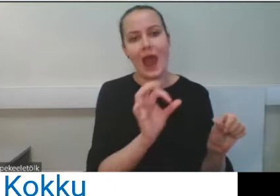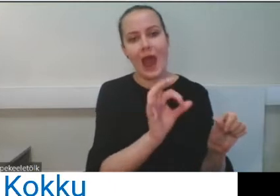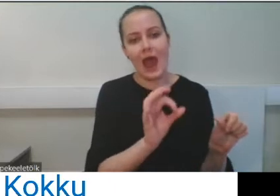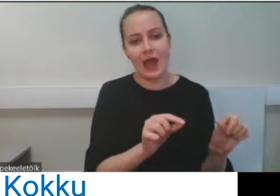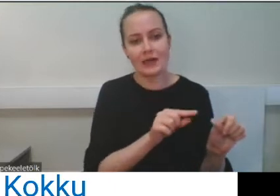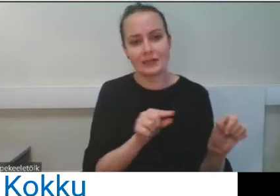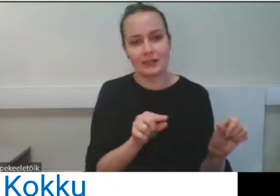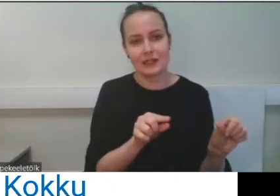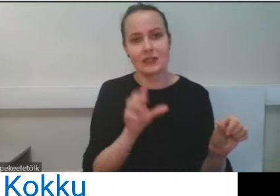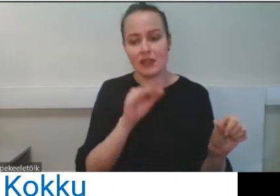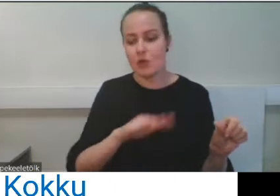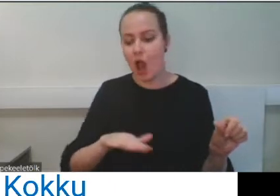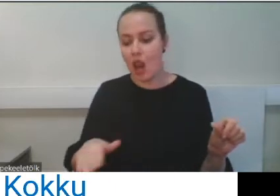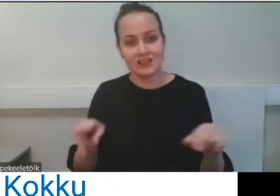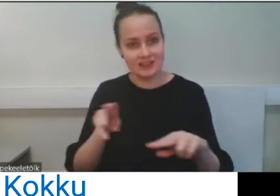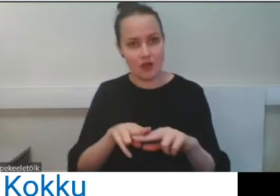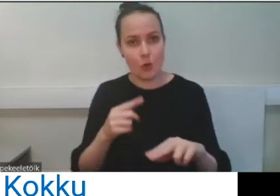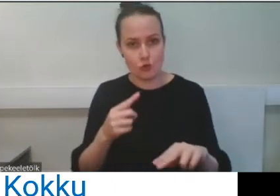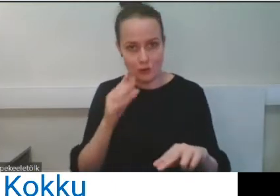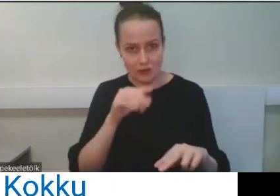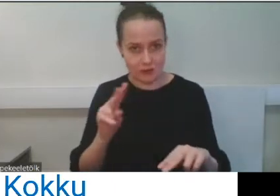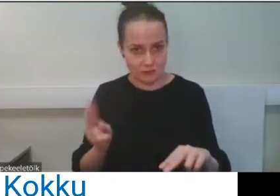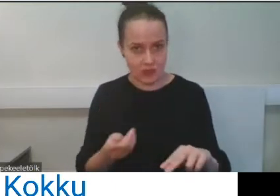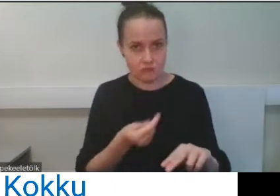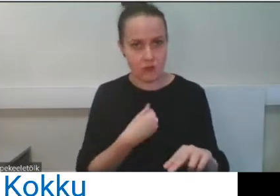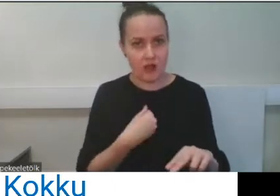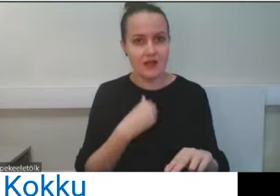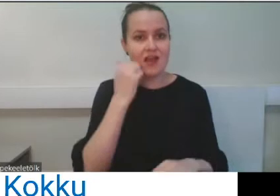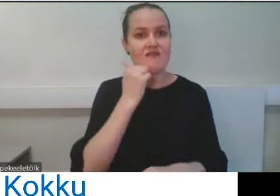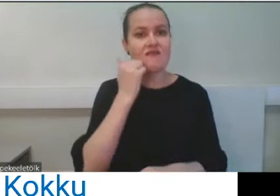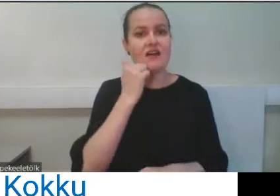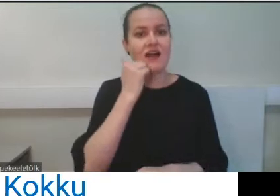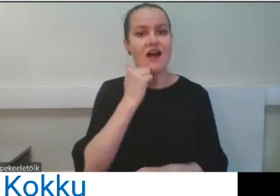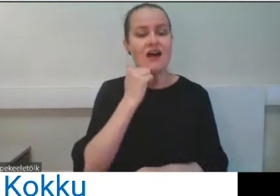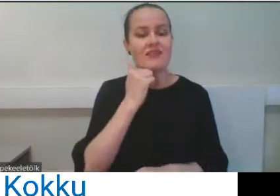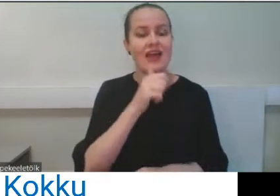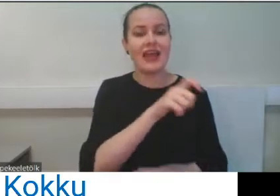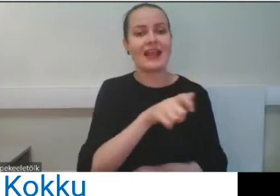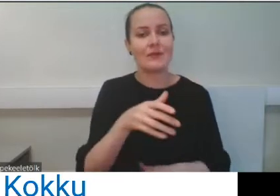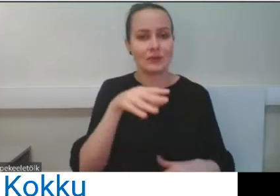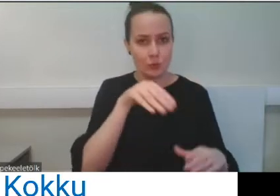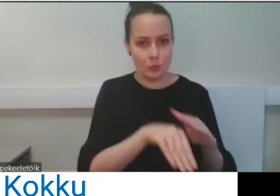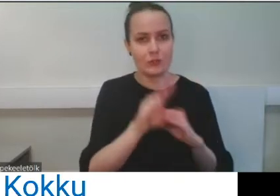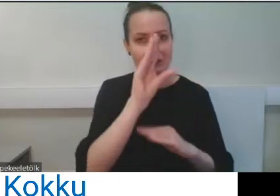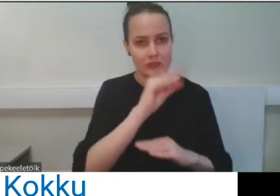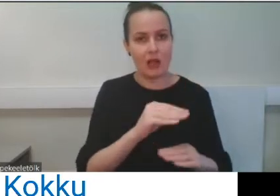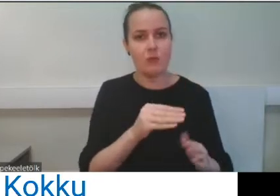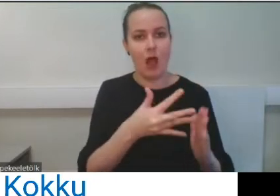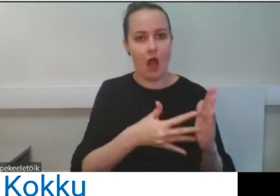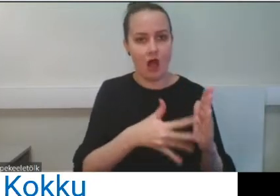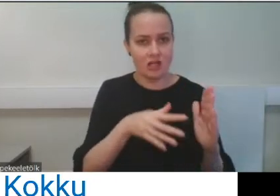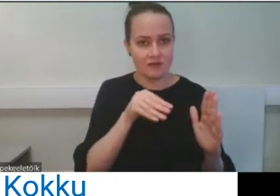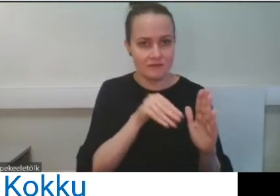et kas ja kuivõrd erinevad toetused ja hüvitised mõjutavad siis vaesuse